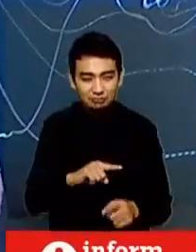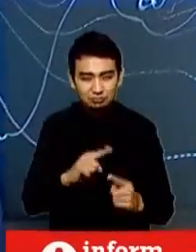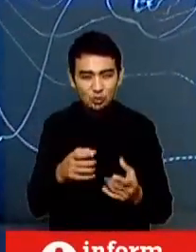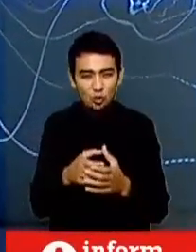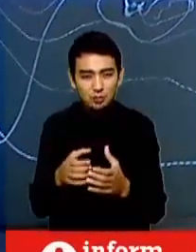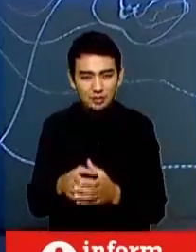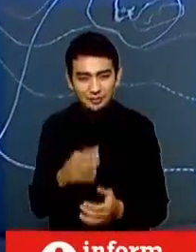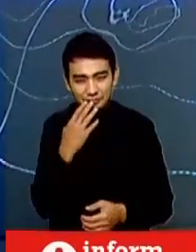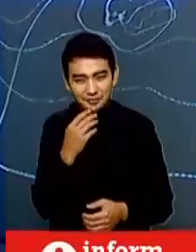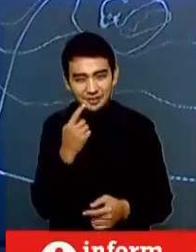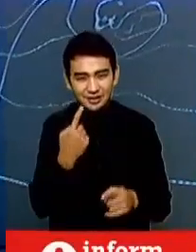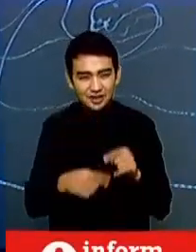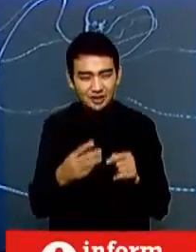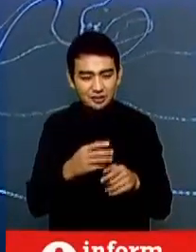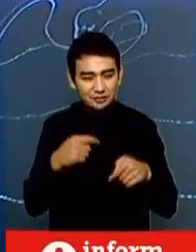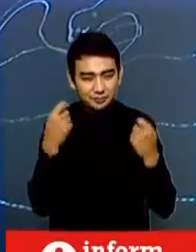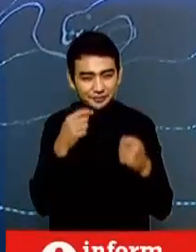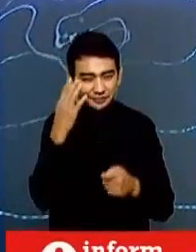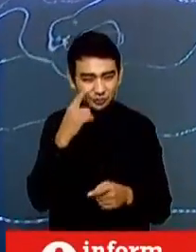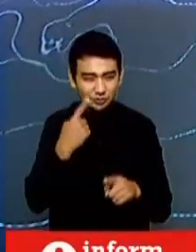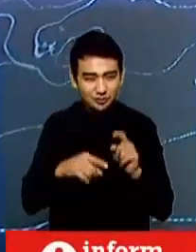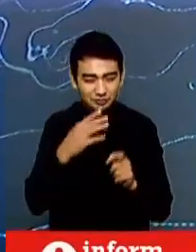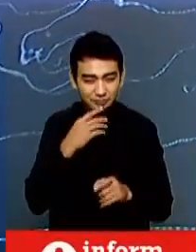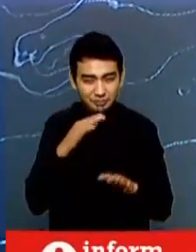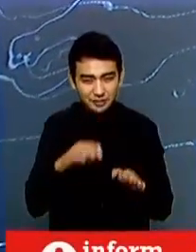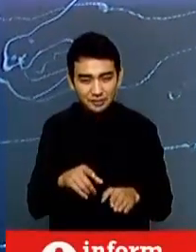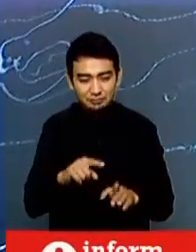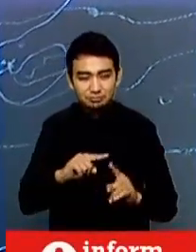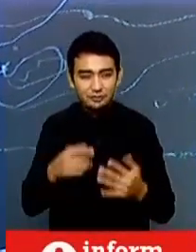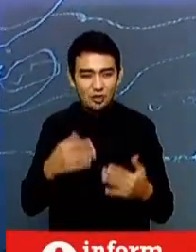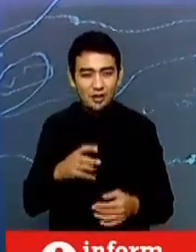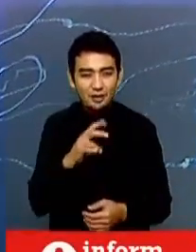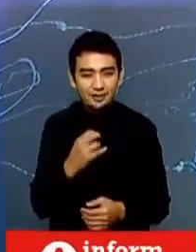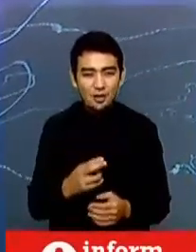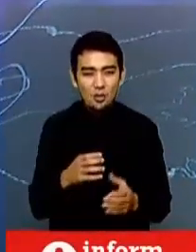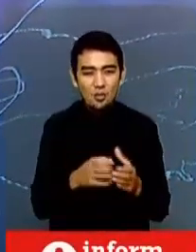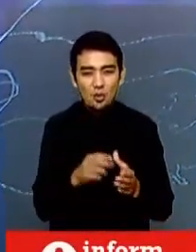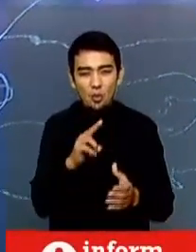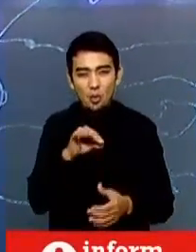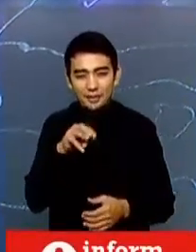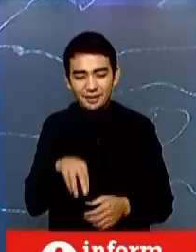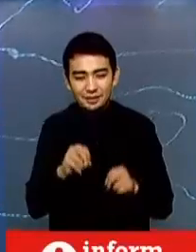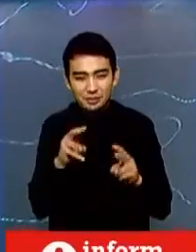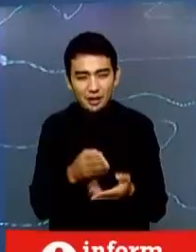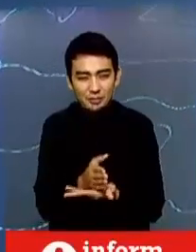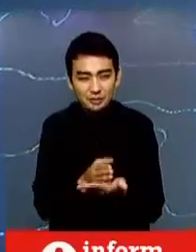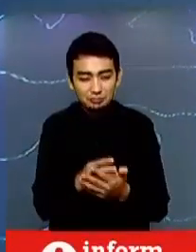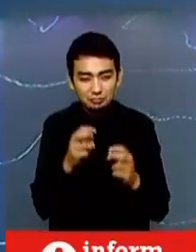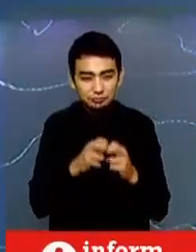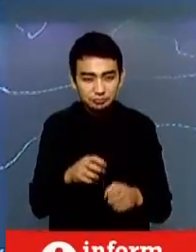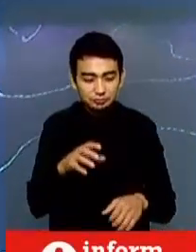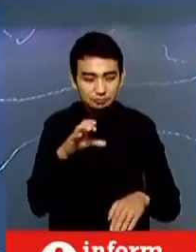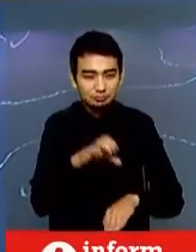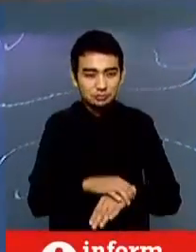құстарды таяу шығыс елдерінің біріне жеткізуді жоспарлаған екен. Қайта ұлттық қауіпсіздік комитеті жүргізген арнайы операция кезінде арам